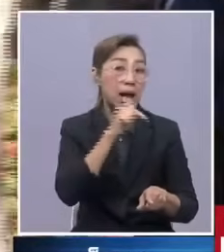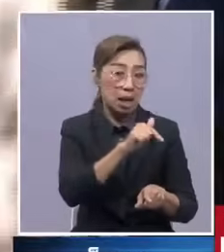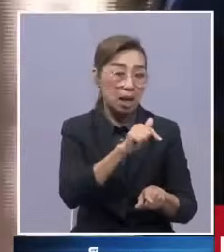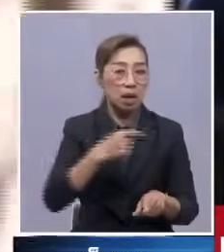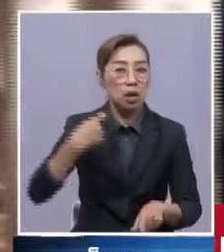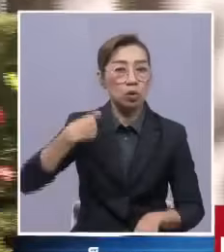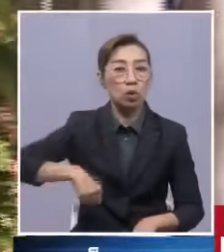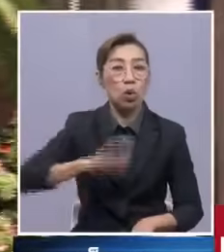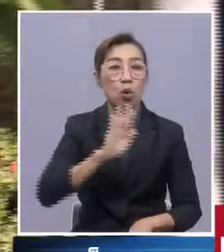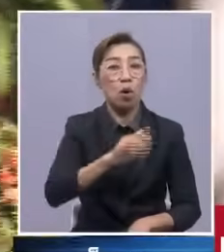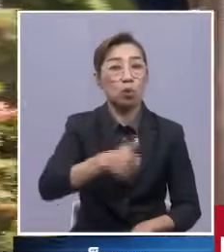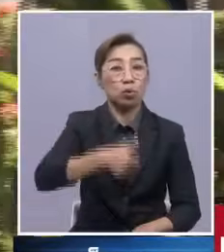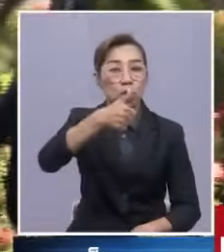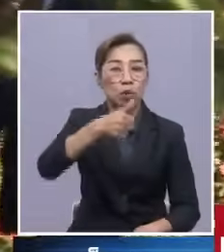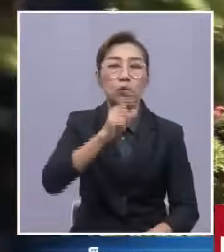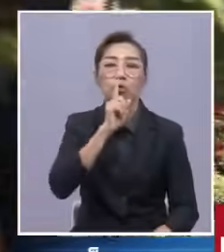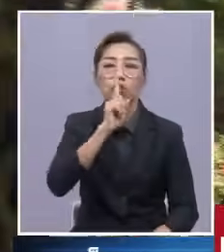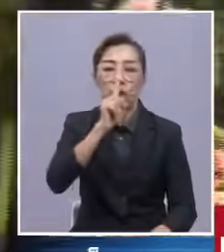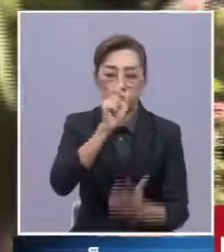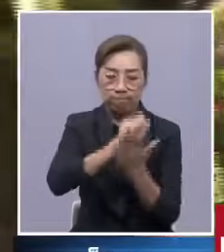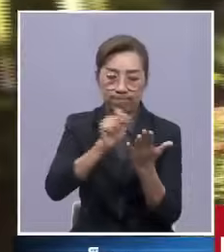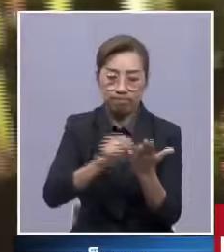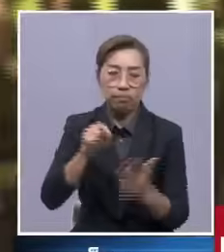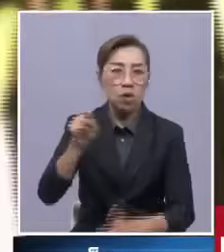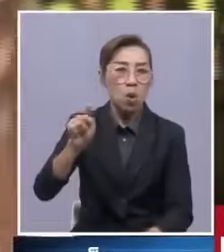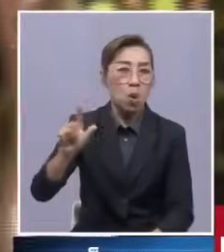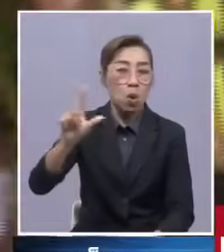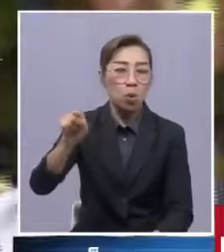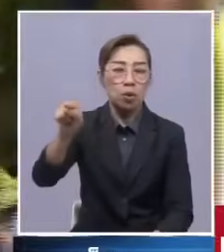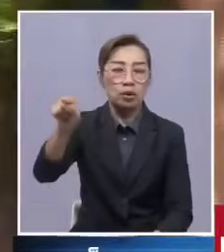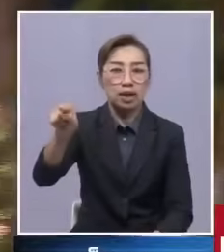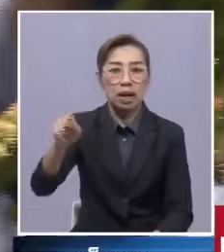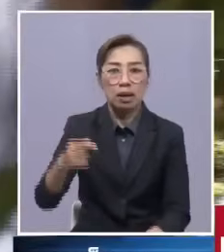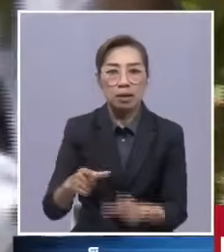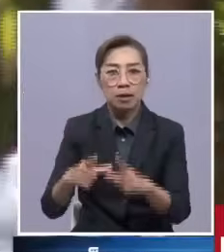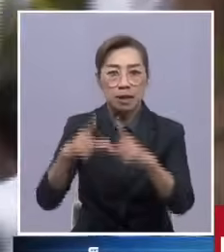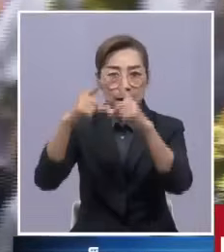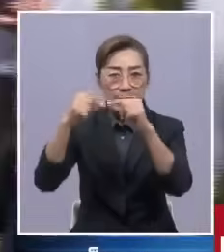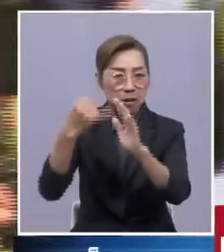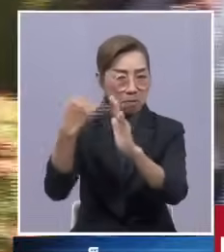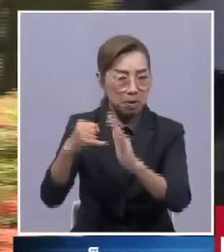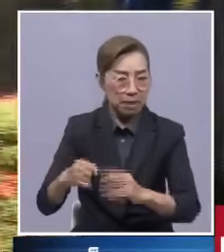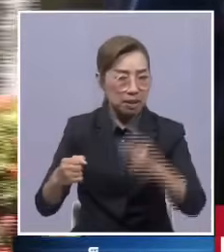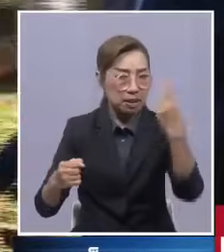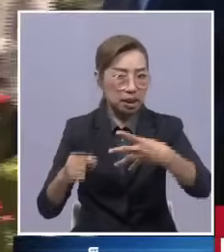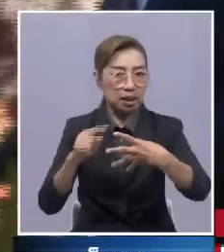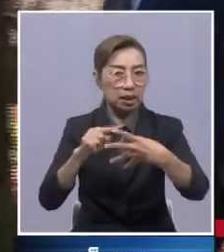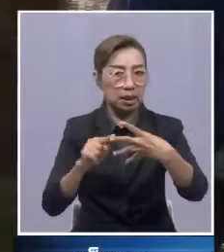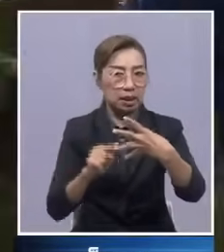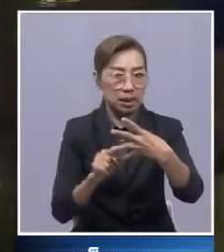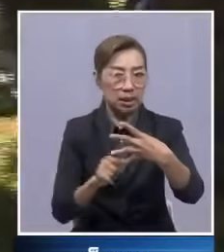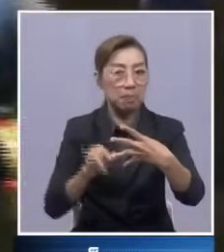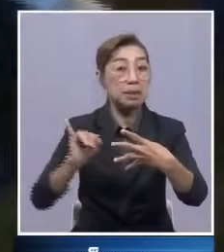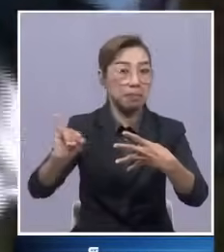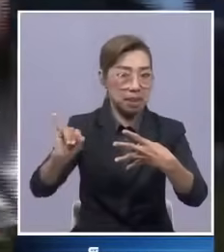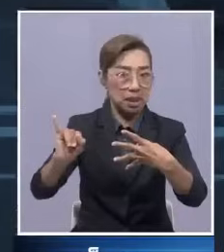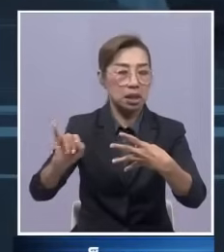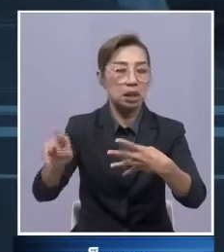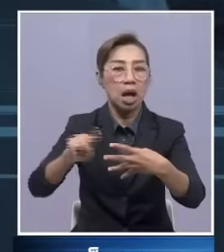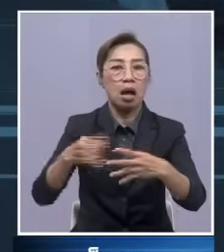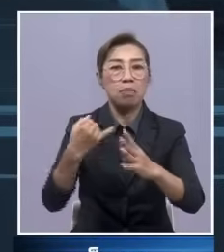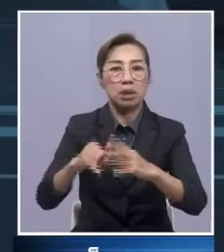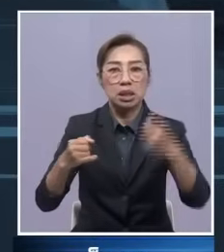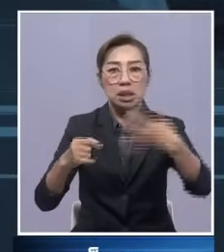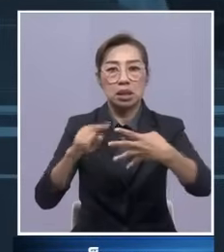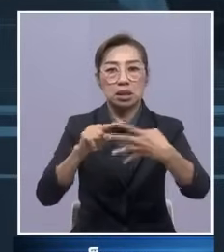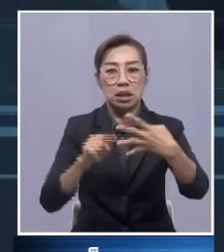ายฝ่ายโจทก์ระบุนะครับว่าลุงพลถูกดำเนินคดีทั้งหมด4ข้อกล่าวหาด้วยกันนะครับตกเป็นจำเลยใน4ข้อหา